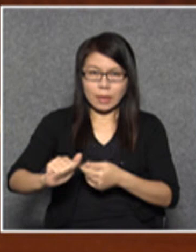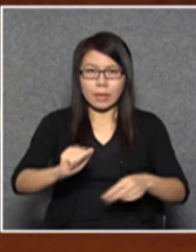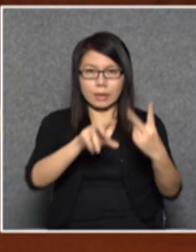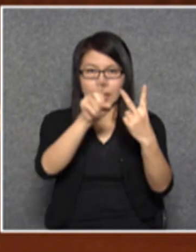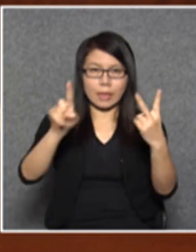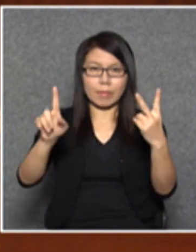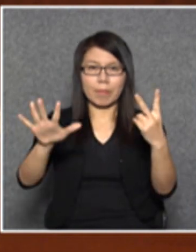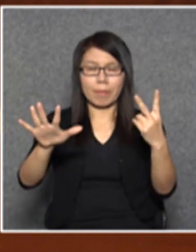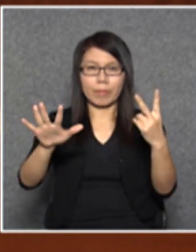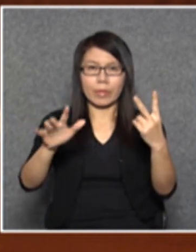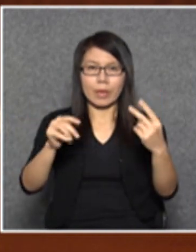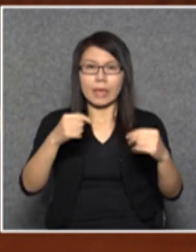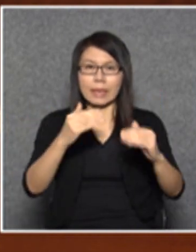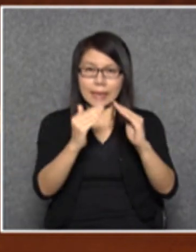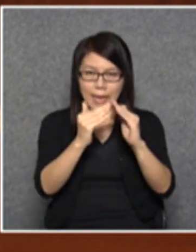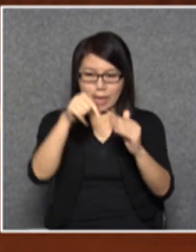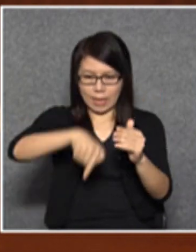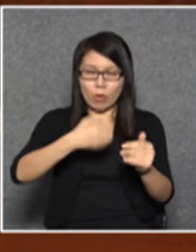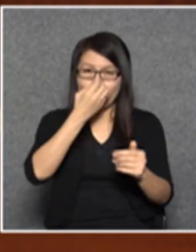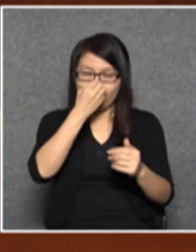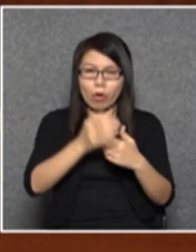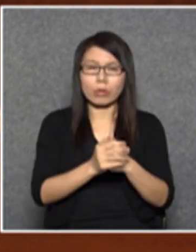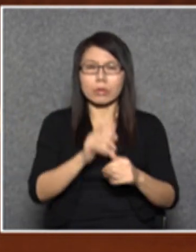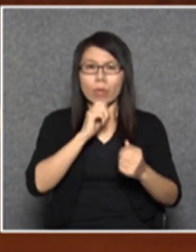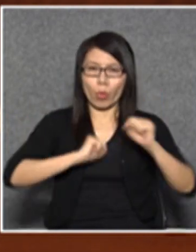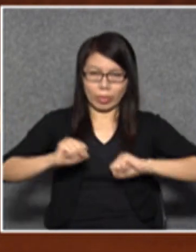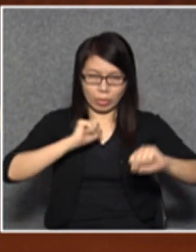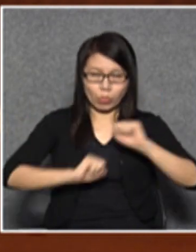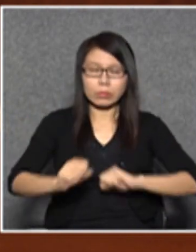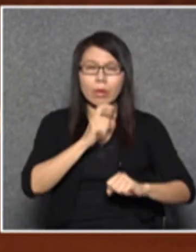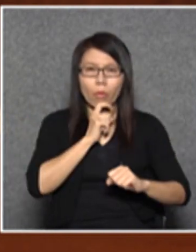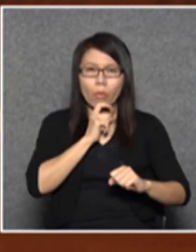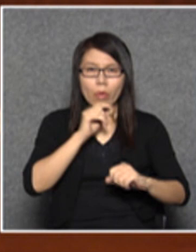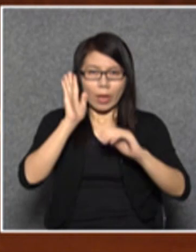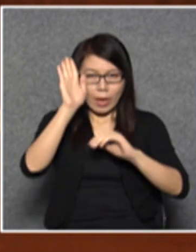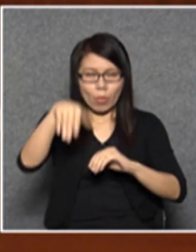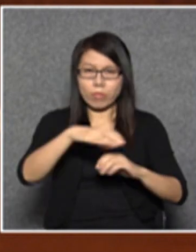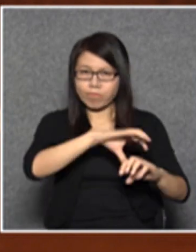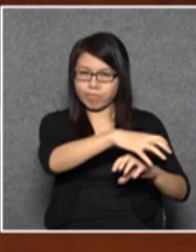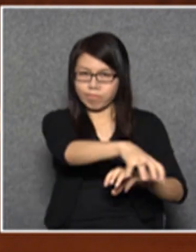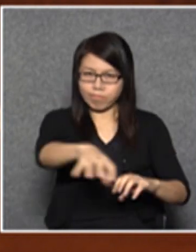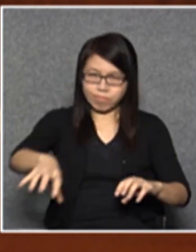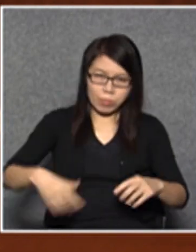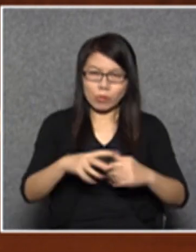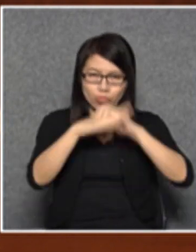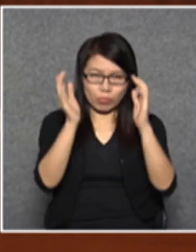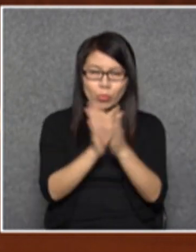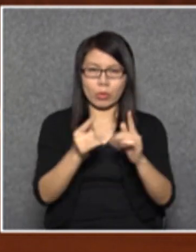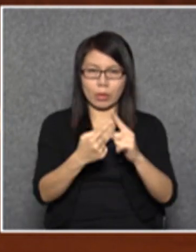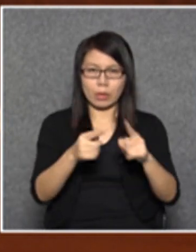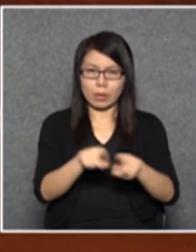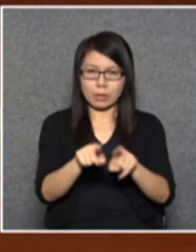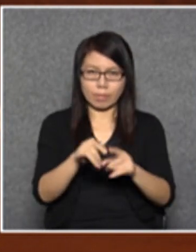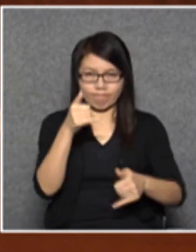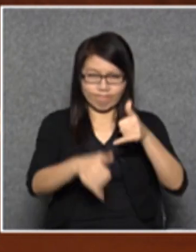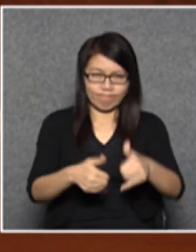2015@加士香港，全城清潔2015@加士香港呢個運動，透過一個跨界別同埋全民參與嘅形式咧，係凝聚各方力